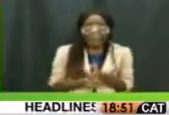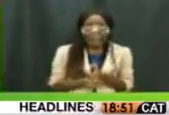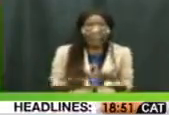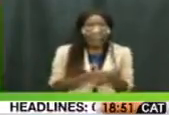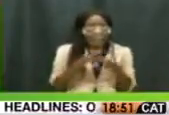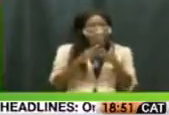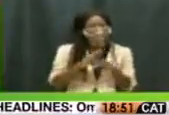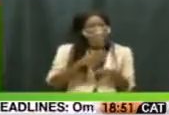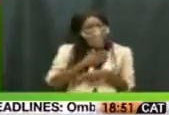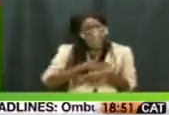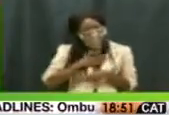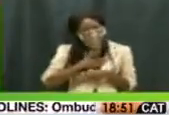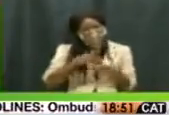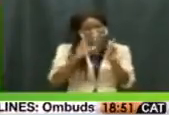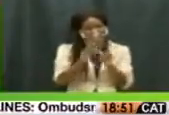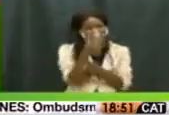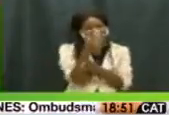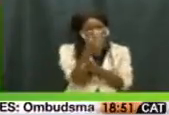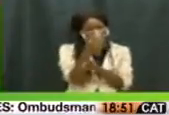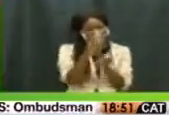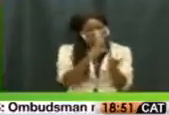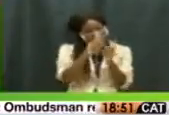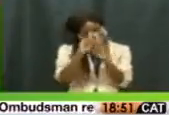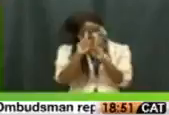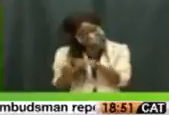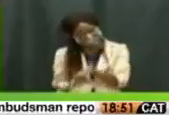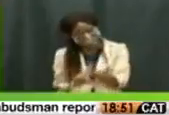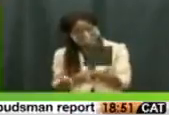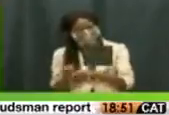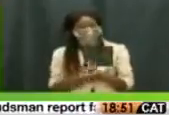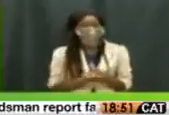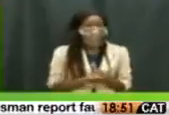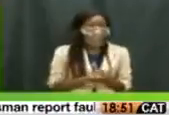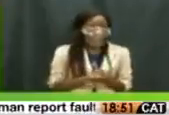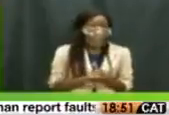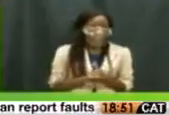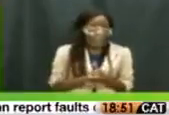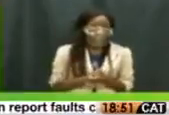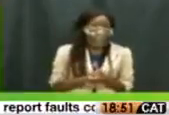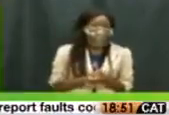koma mwatsoka awiri atisiya